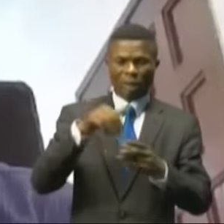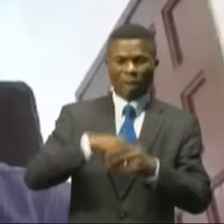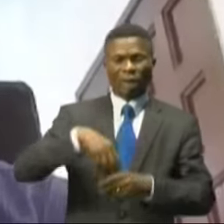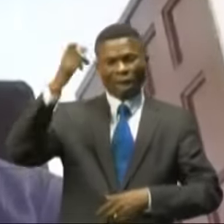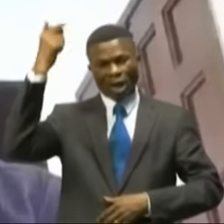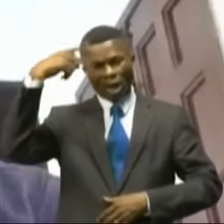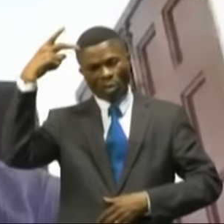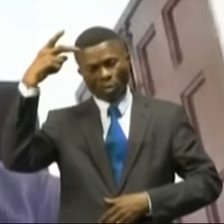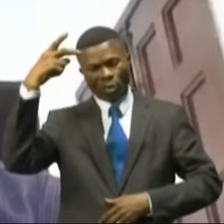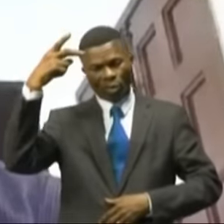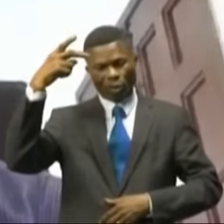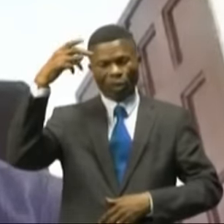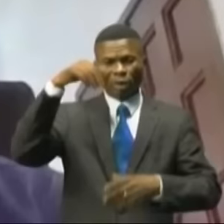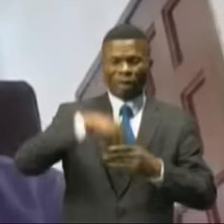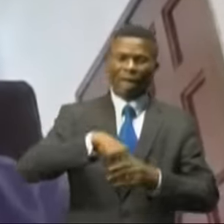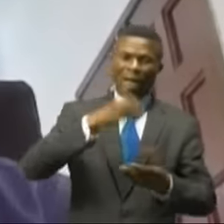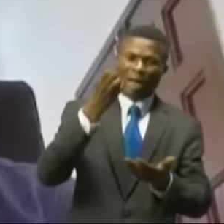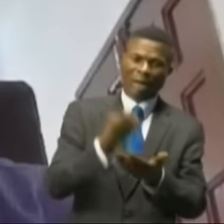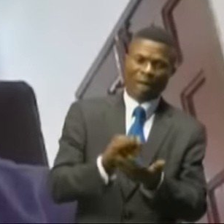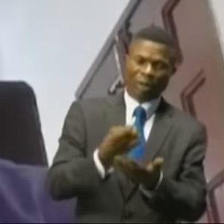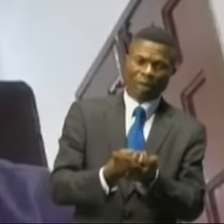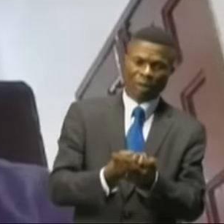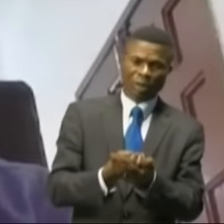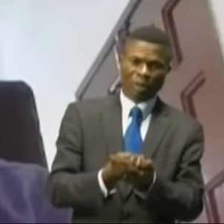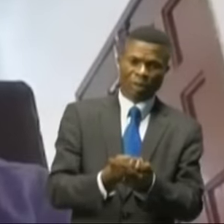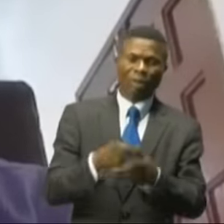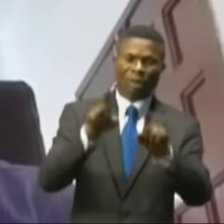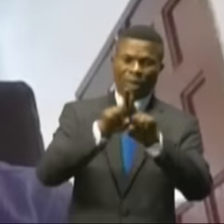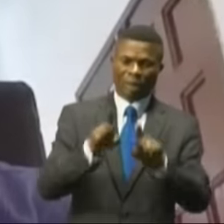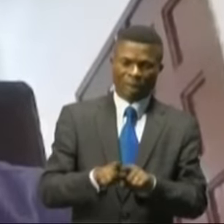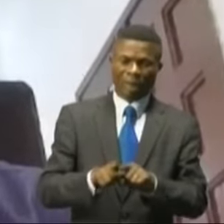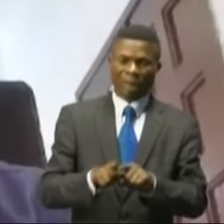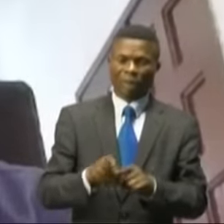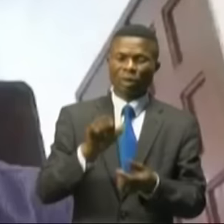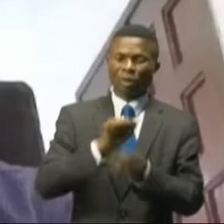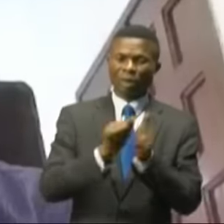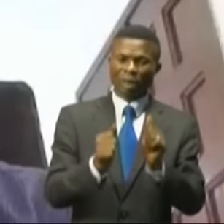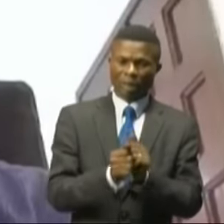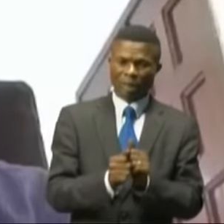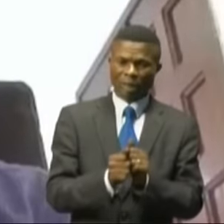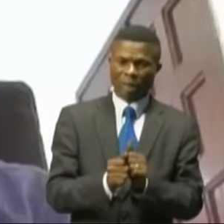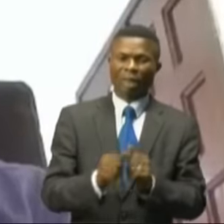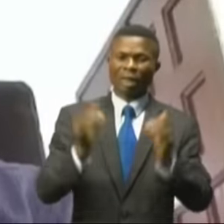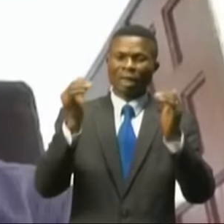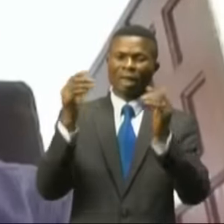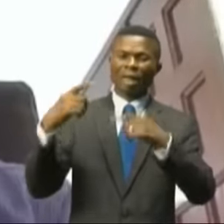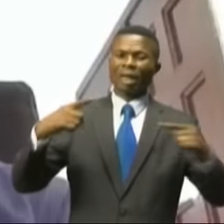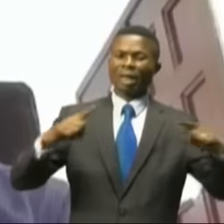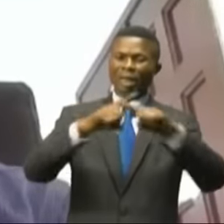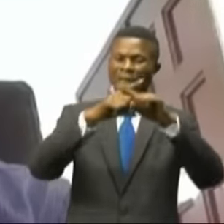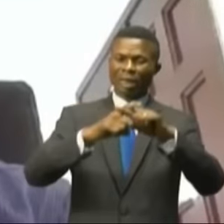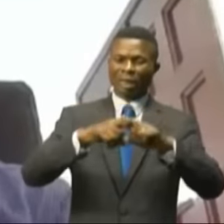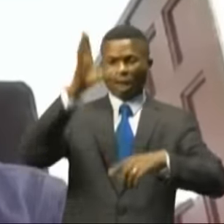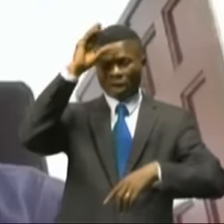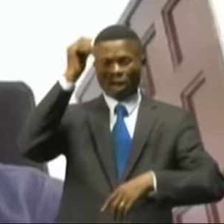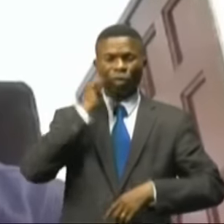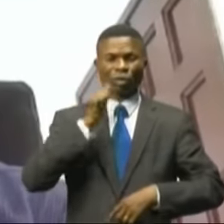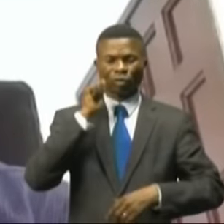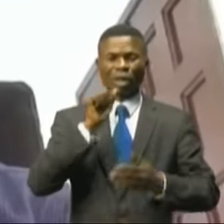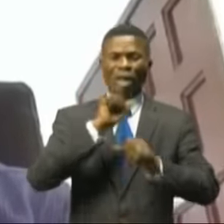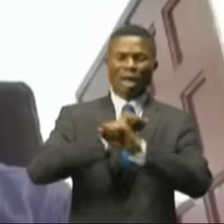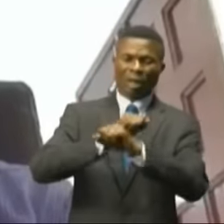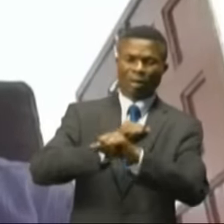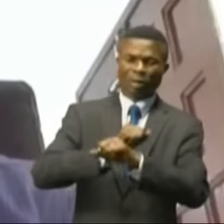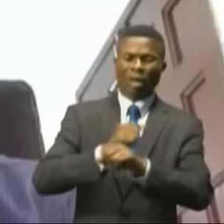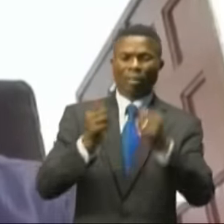politiques, l'économie. Ça a aussi un grand lien avec l'égalité entre les sexes qui peut empêcher